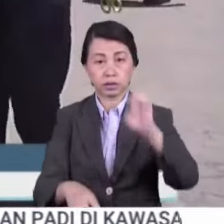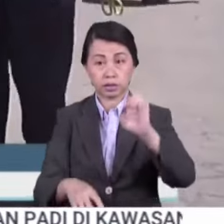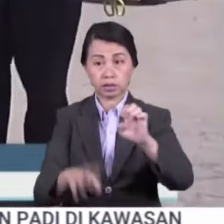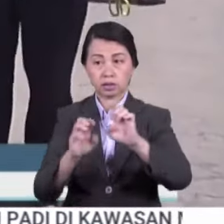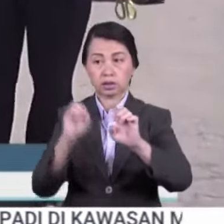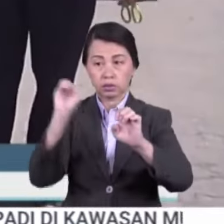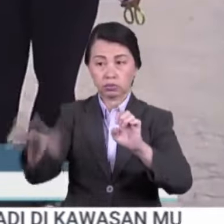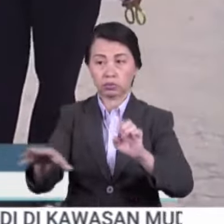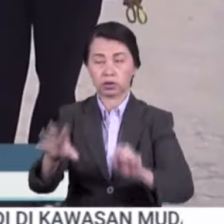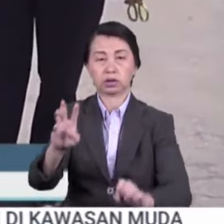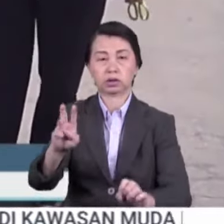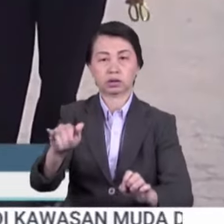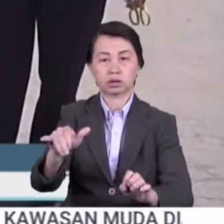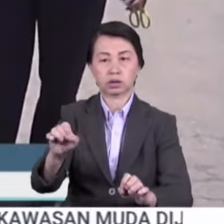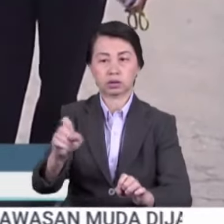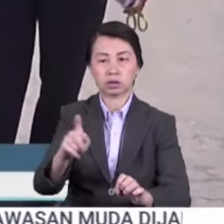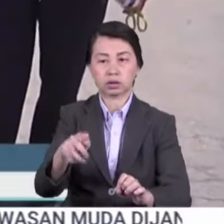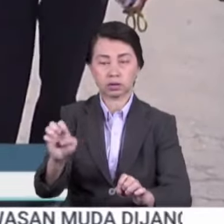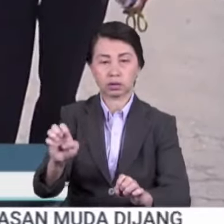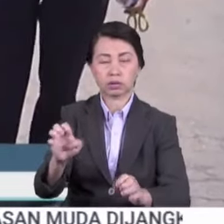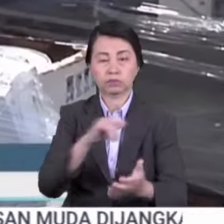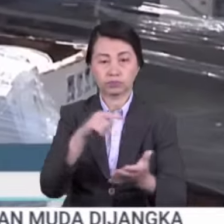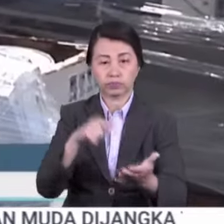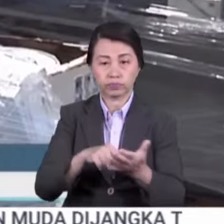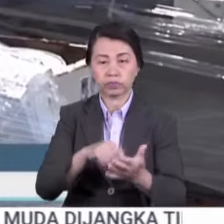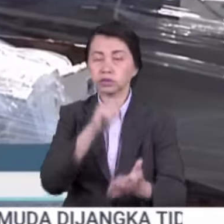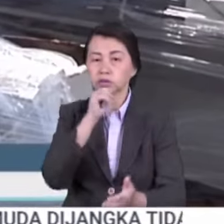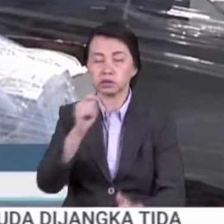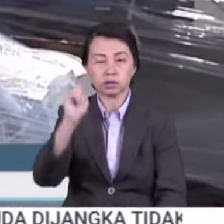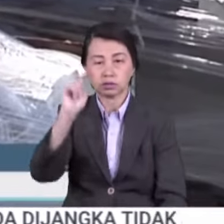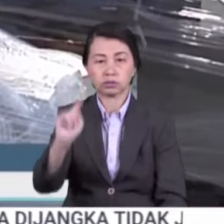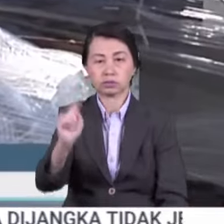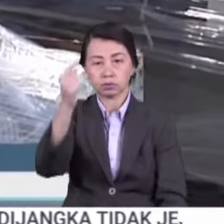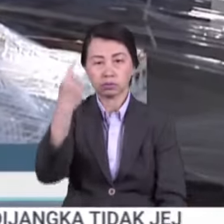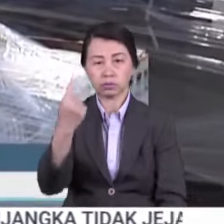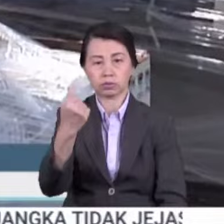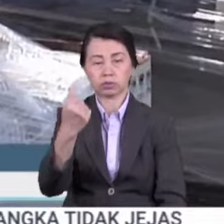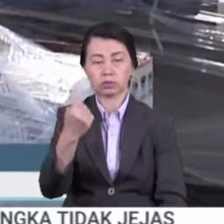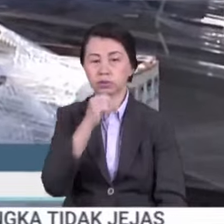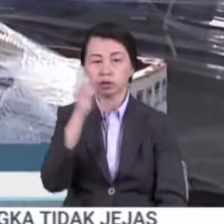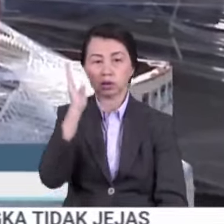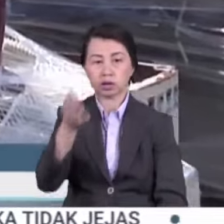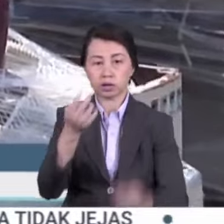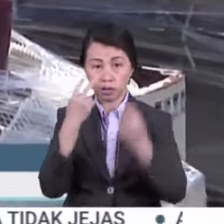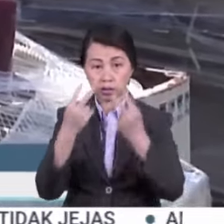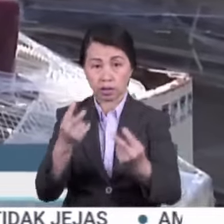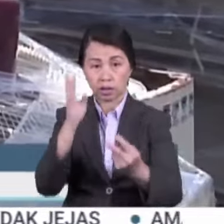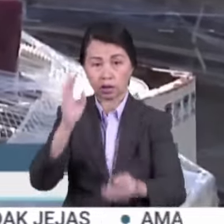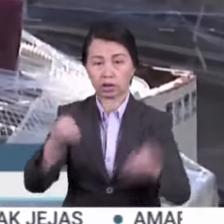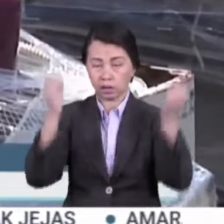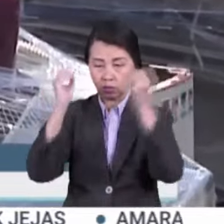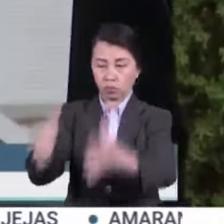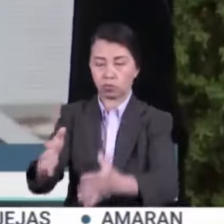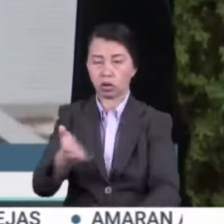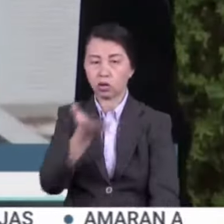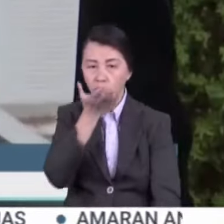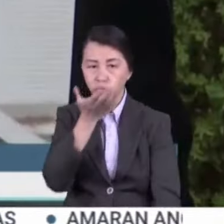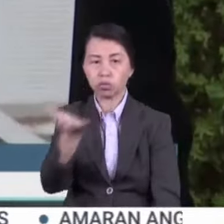e-waste, segala pengumpulan elektronik ini tidak hanya kita tidak akan nampak dia akan terbuang secara